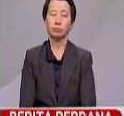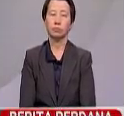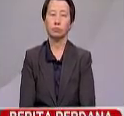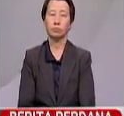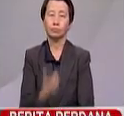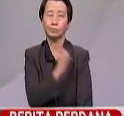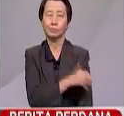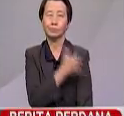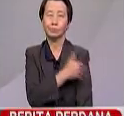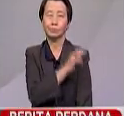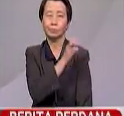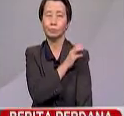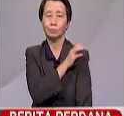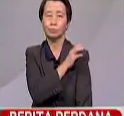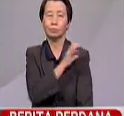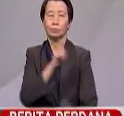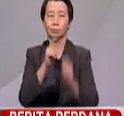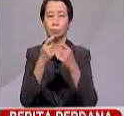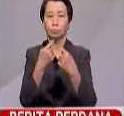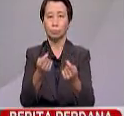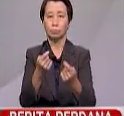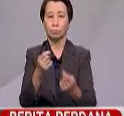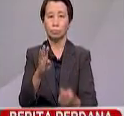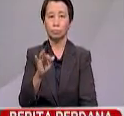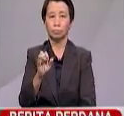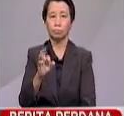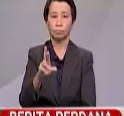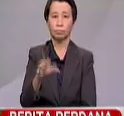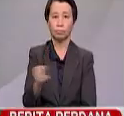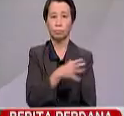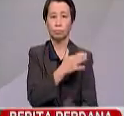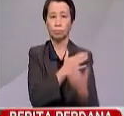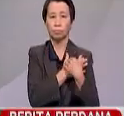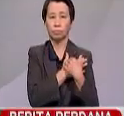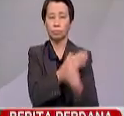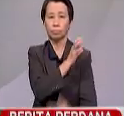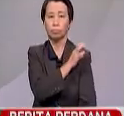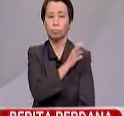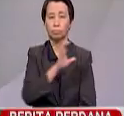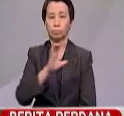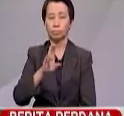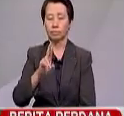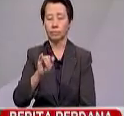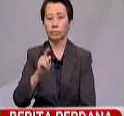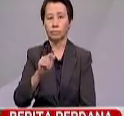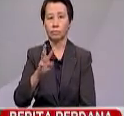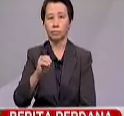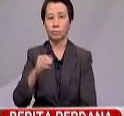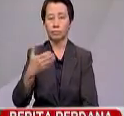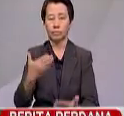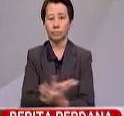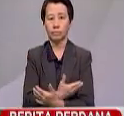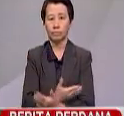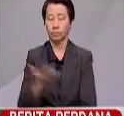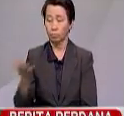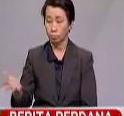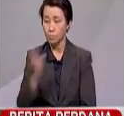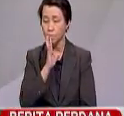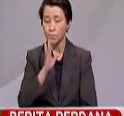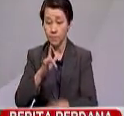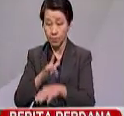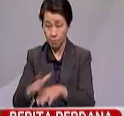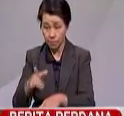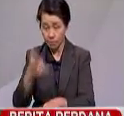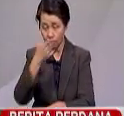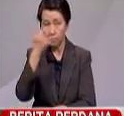Bekas jurulatih skuad bawah 23 tahun Negara Fan Bernhad bakal menggalas tugas sebagai jurulatih UiTM yang baru. Beliau menggantikan kekosongan